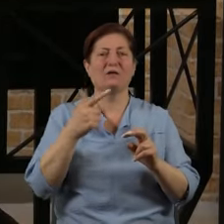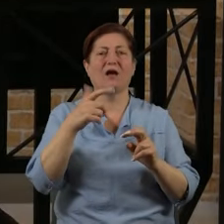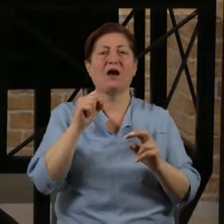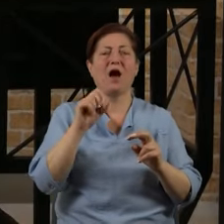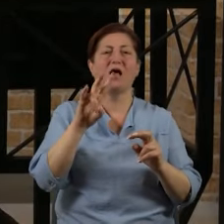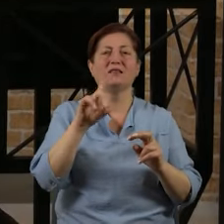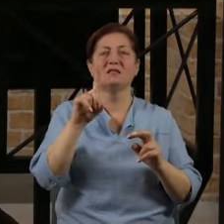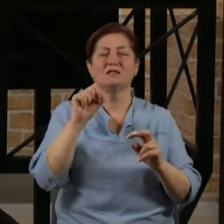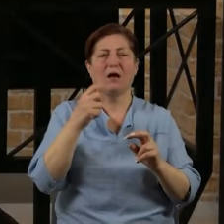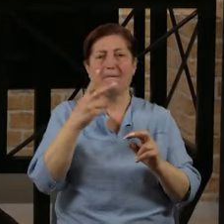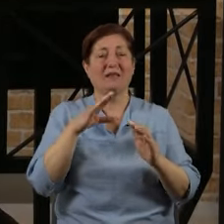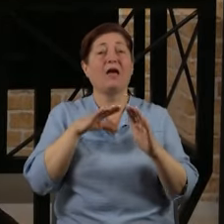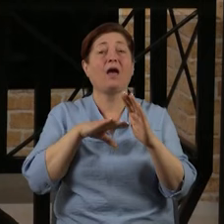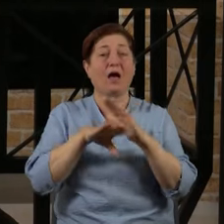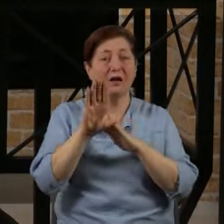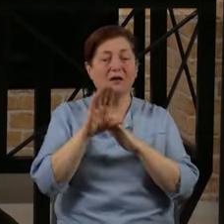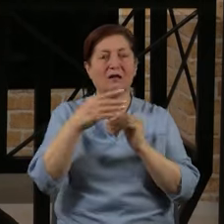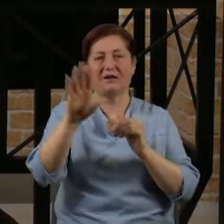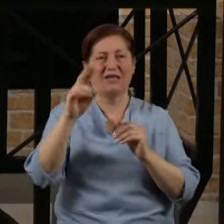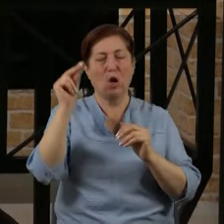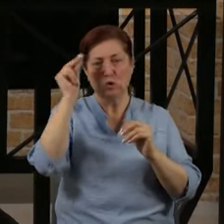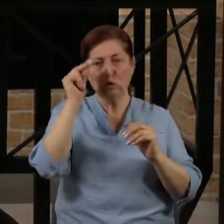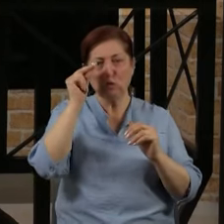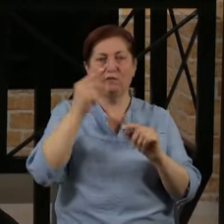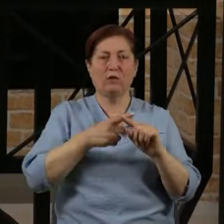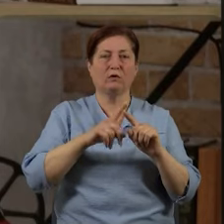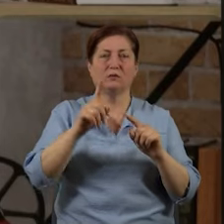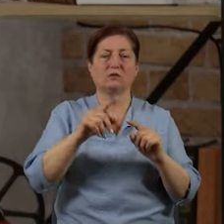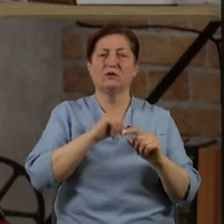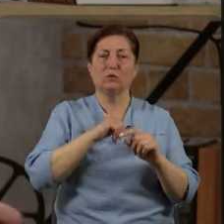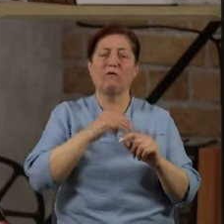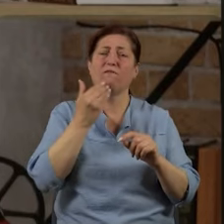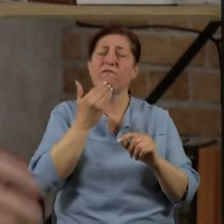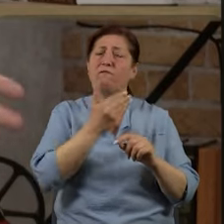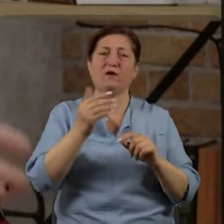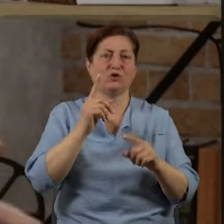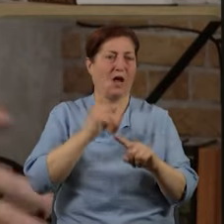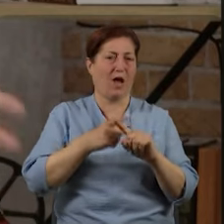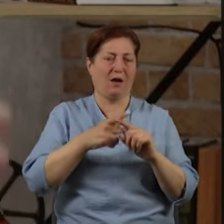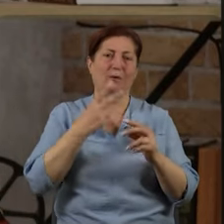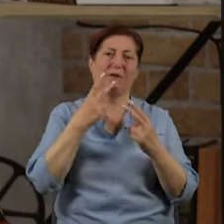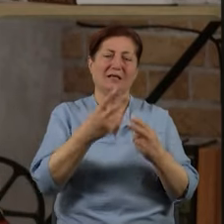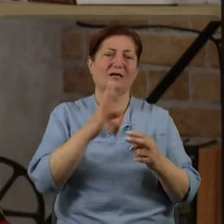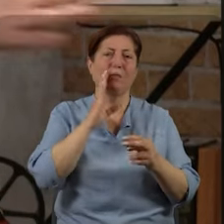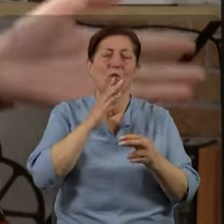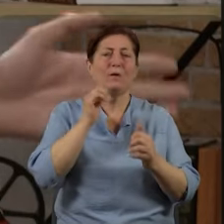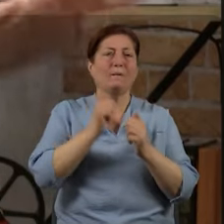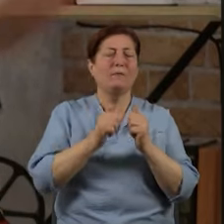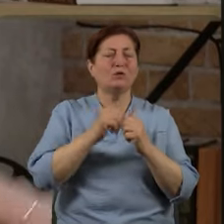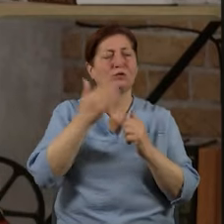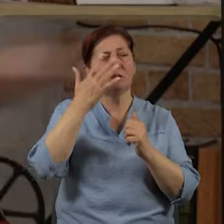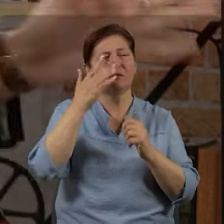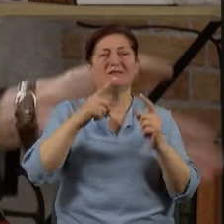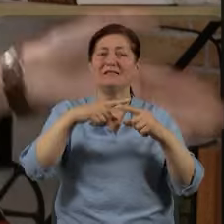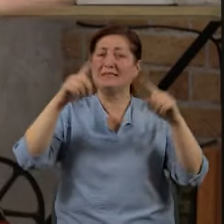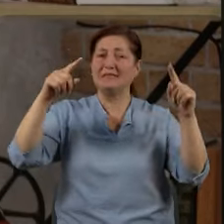գնա սովորելու, ինքը ստեյության վերջին անգամ է տեսնում իր մորը, որը վազում էր այդ սայլի հետևից անդադար, բոլորը